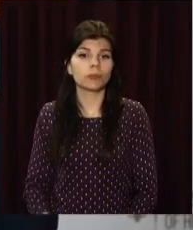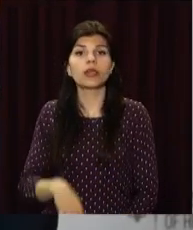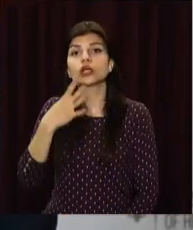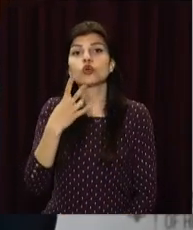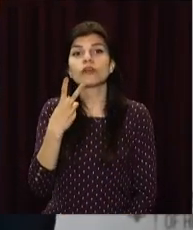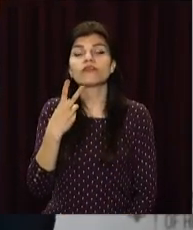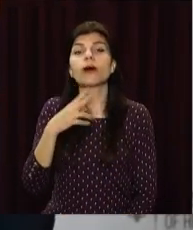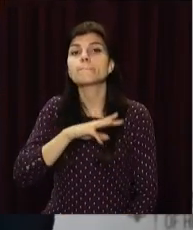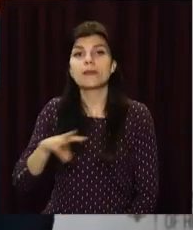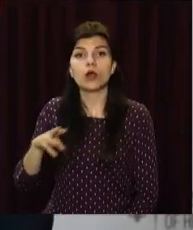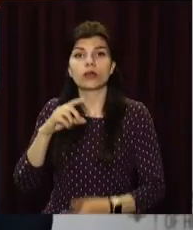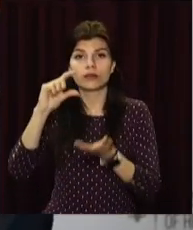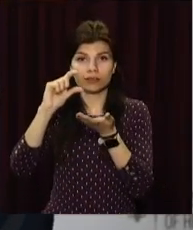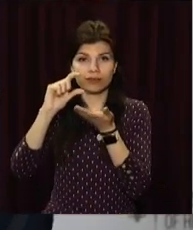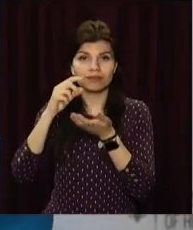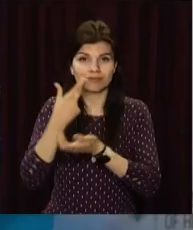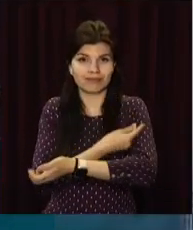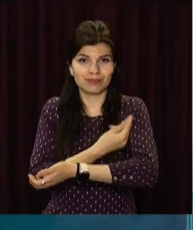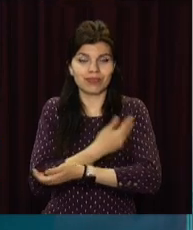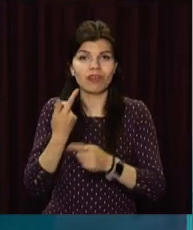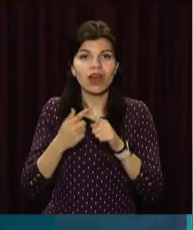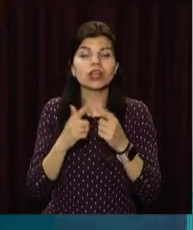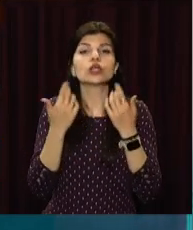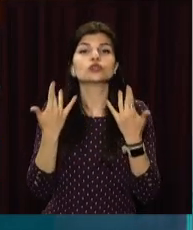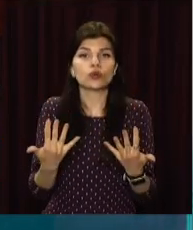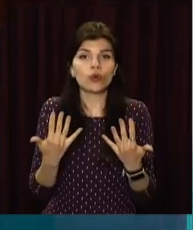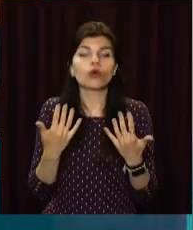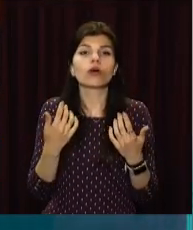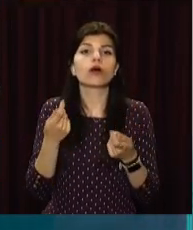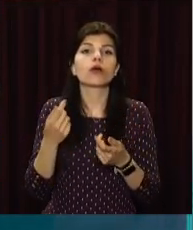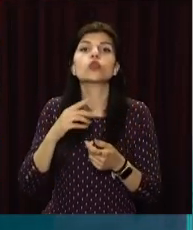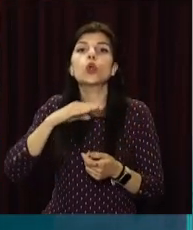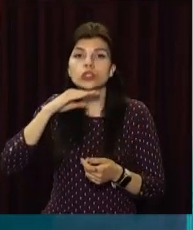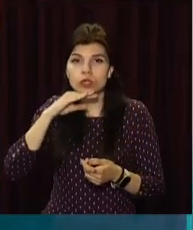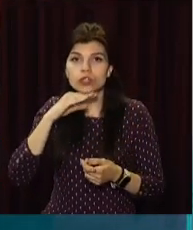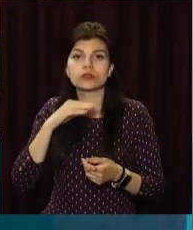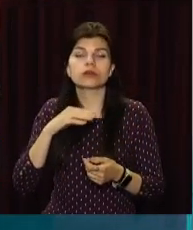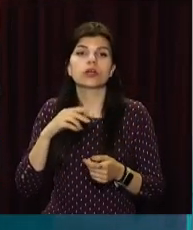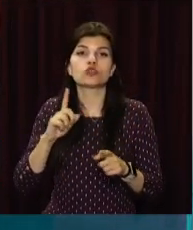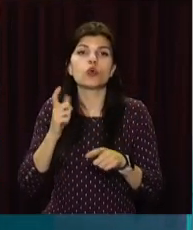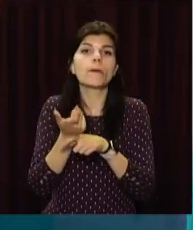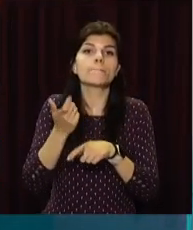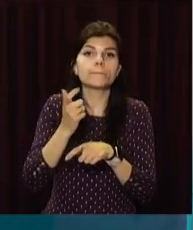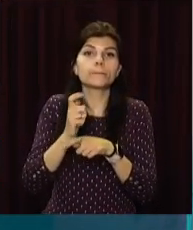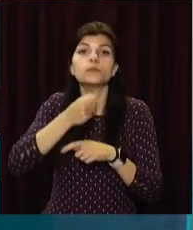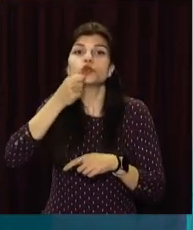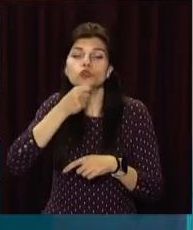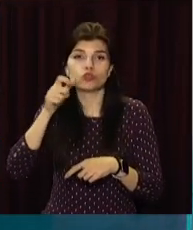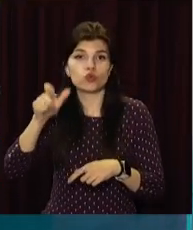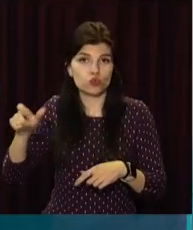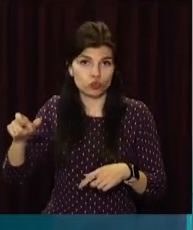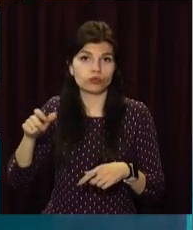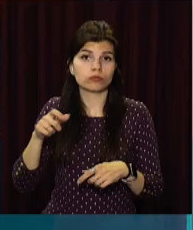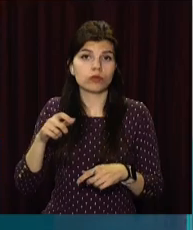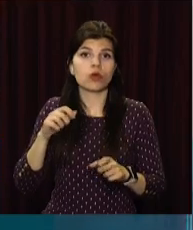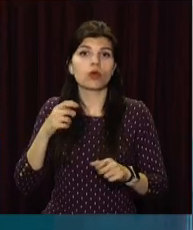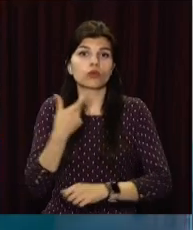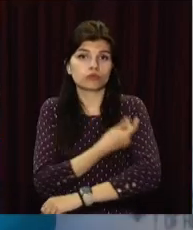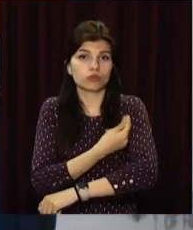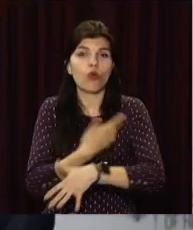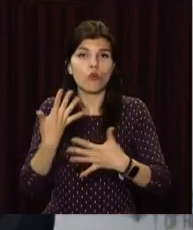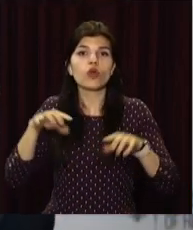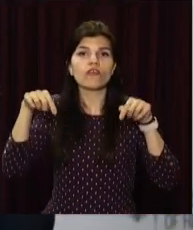42 мільйона доз – це та кількість вакцин, якої достатньо для того, щоб більшість дорослого населення України щепити